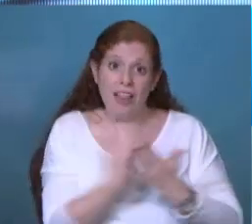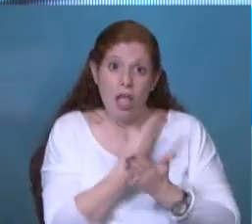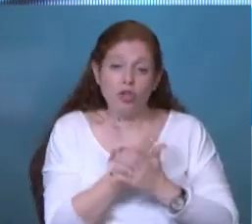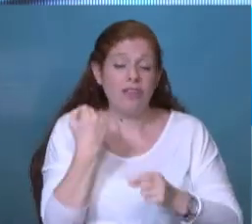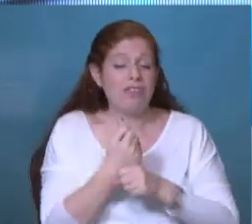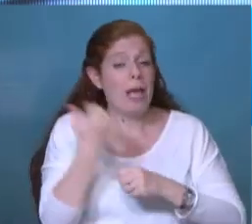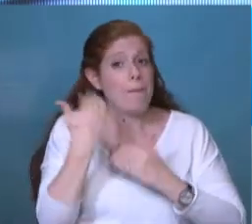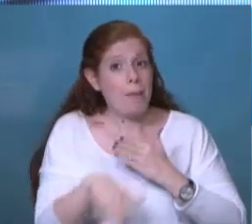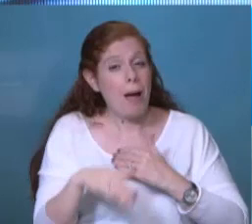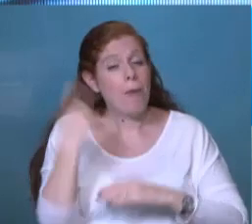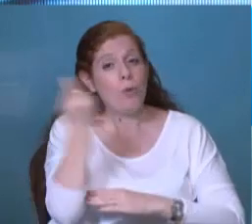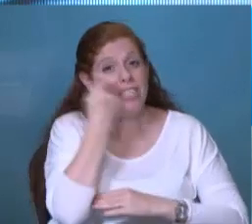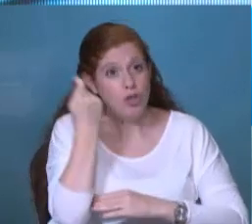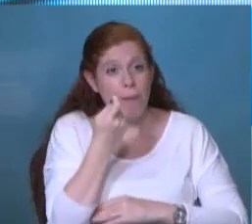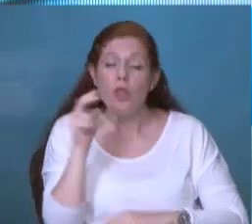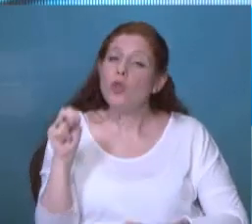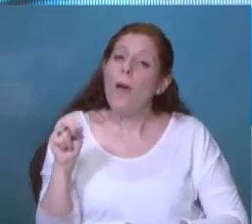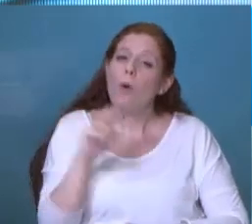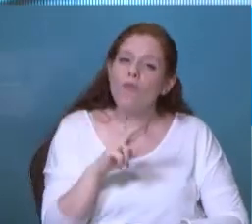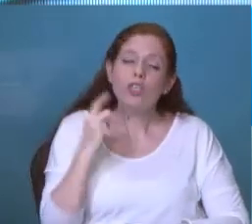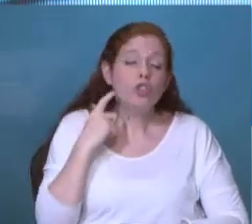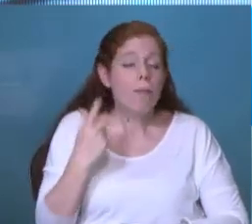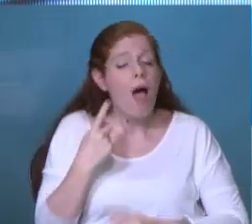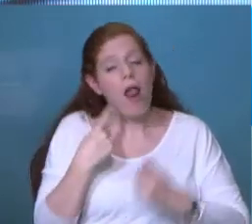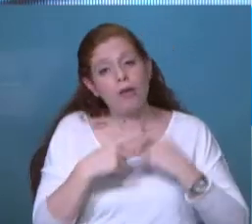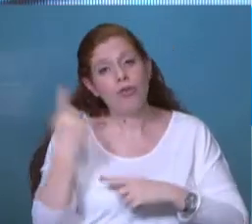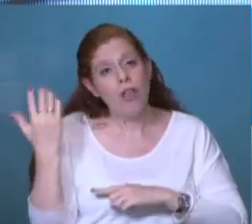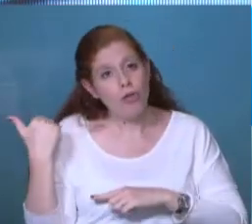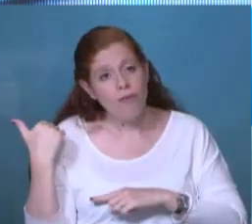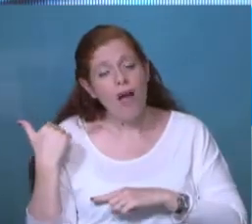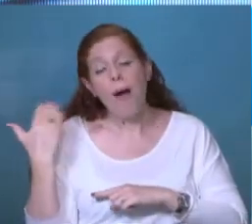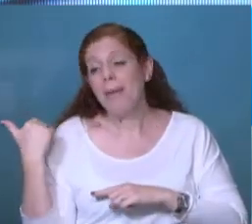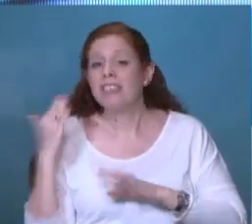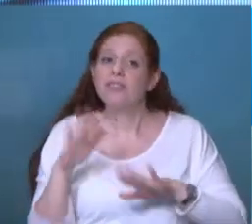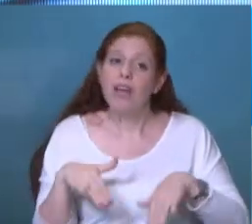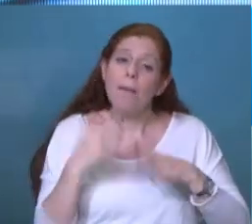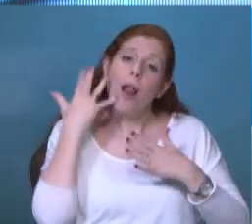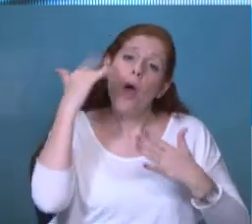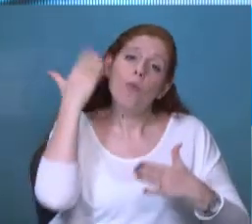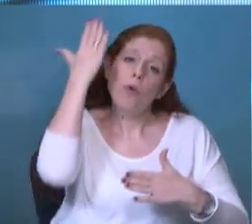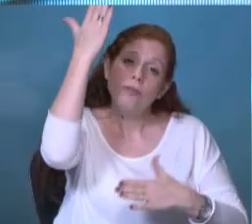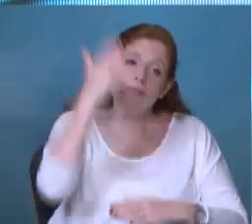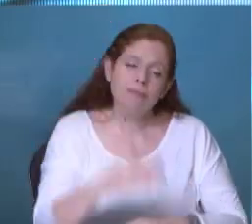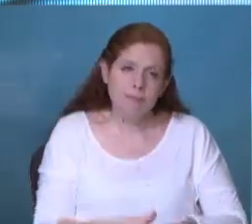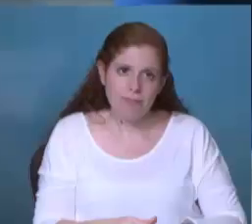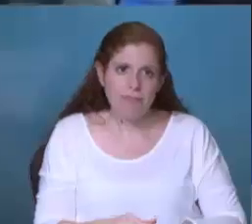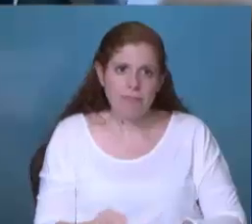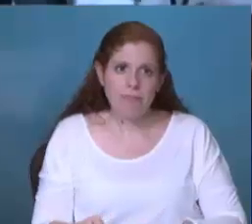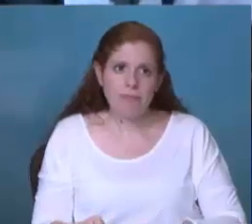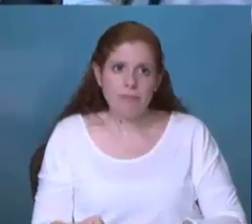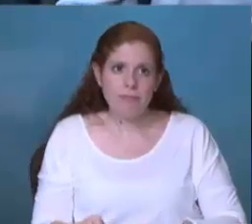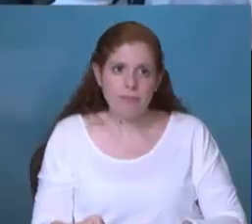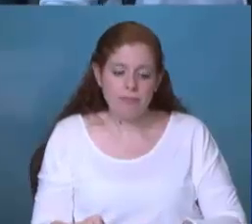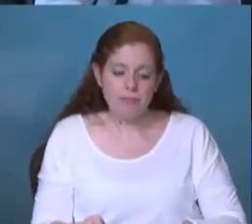במוצאי שבת. נוב ראובן יישמע ממנה על השנה שעברה, מאז, וגם על החלומות הבאים שלה.